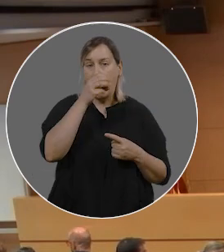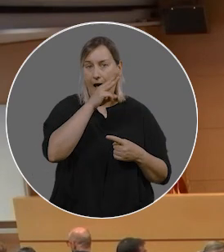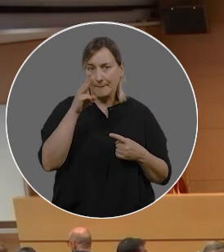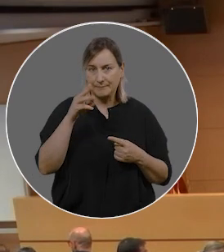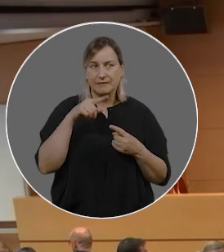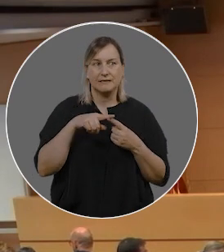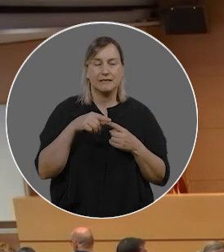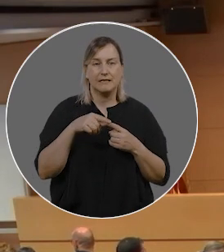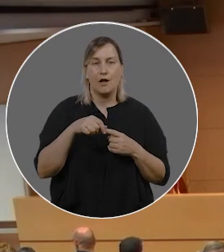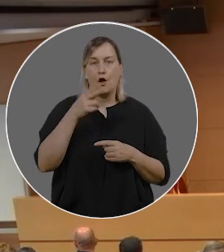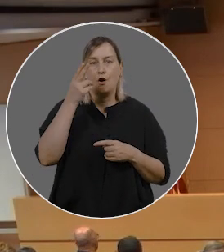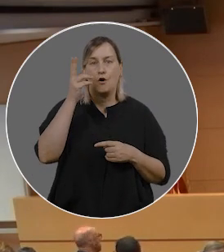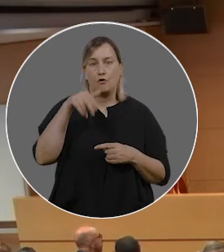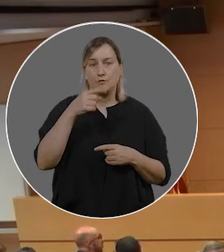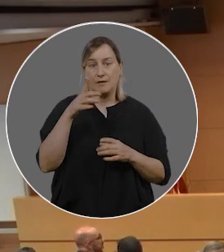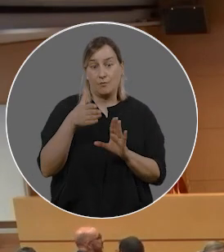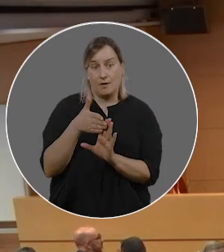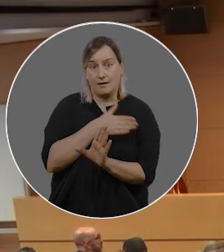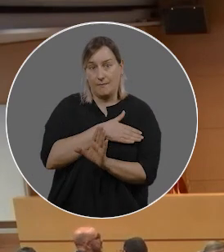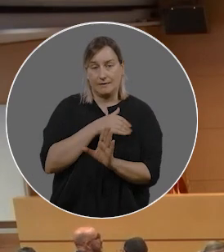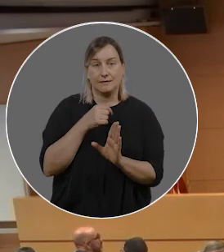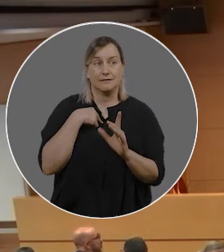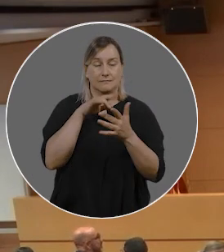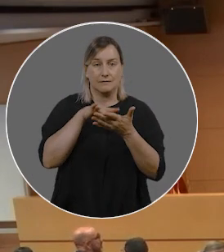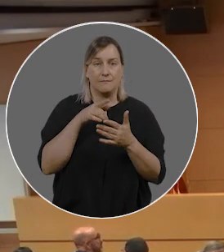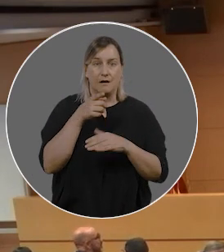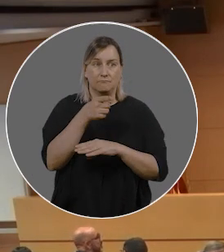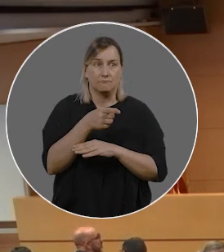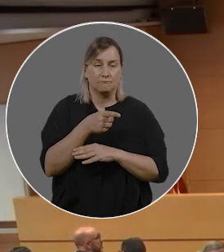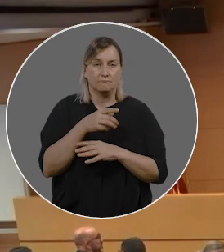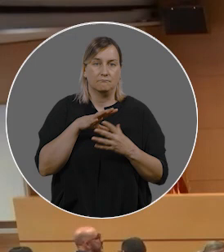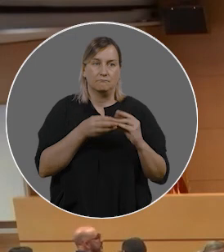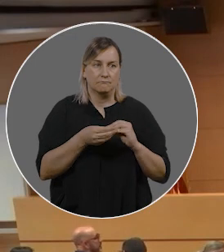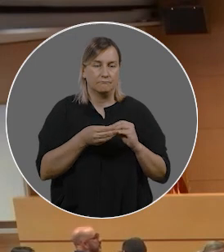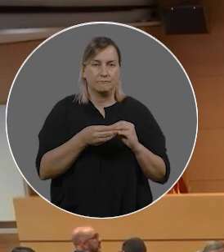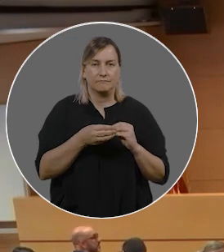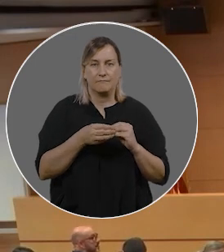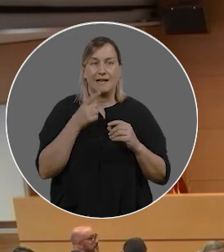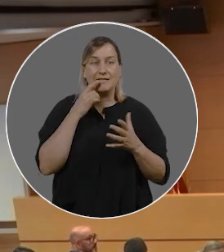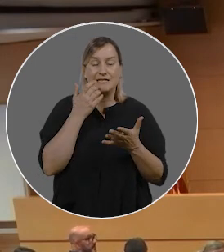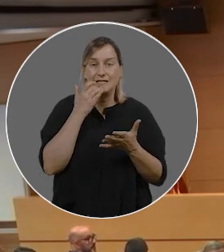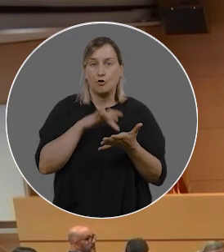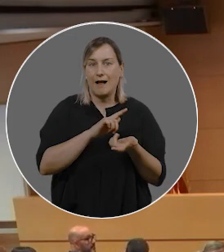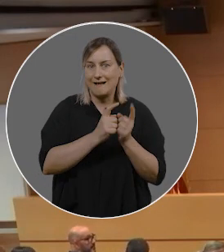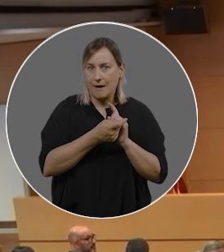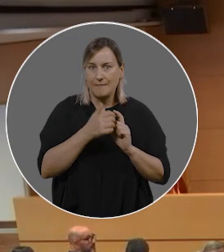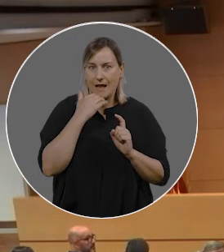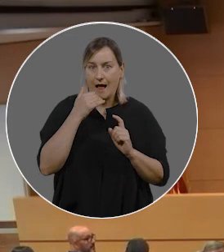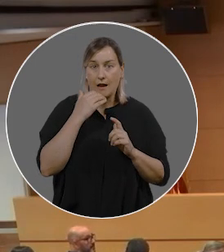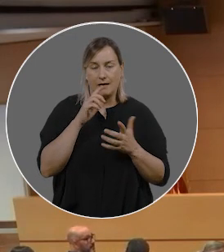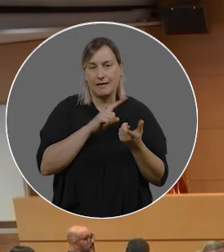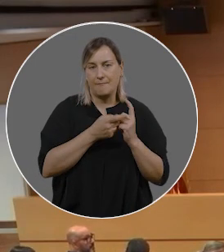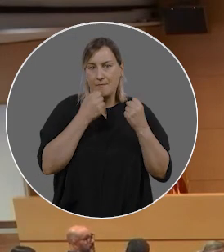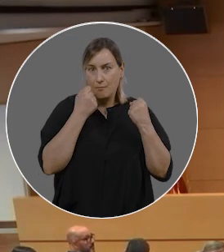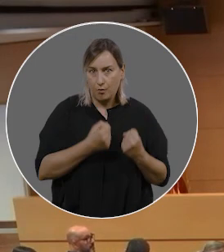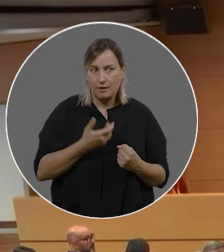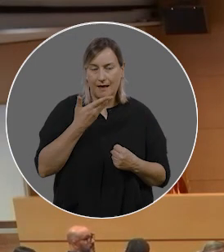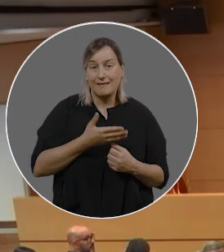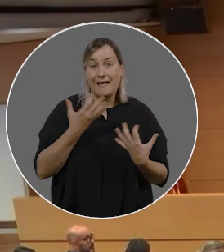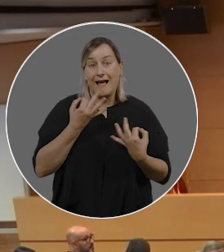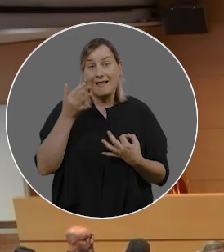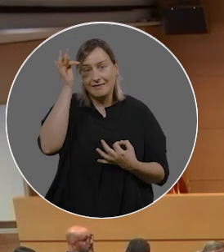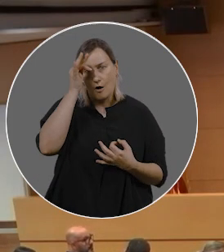Aquelles aplicacions anteriors a l'obligatorietat de que siguin accessibles, que hagin patit algun canvi